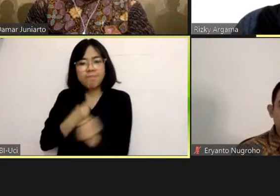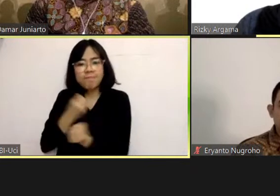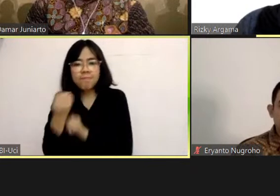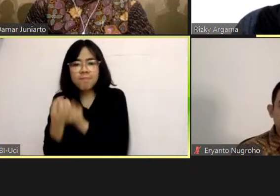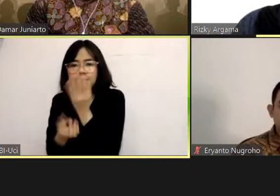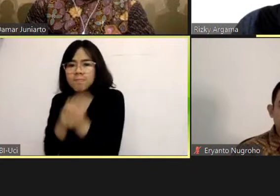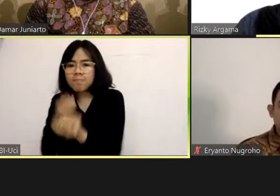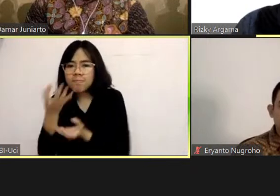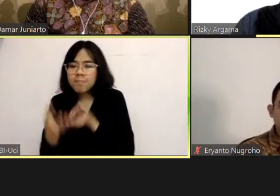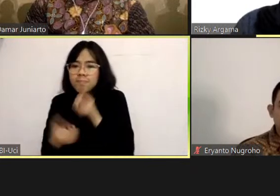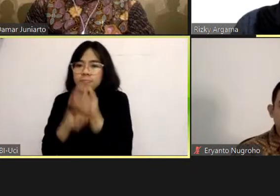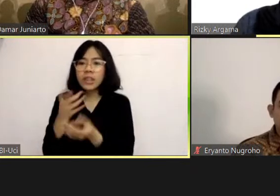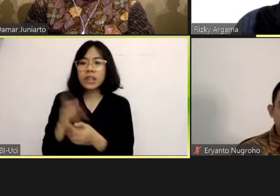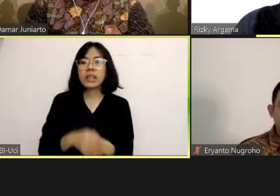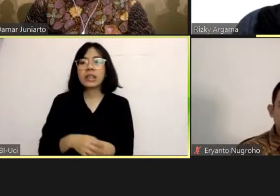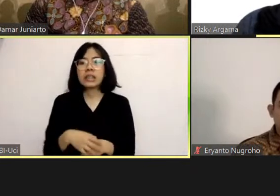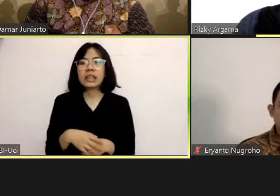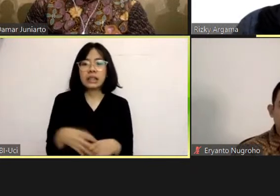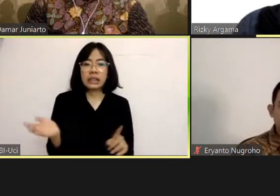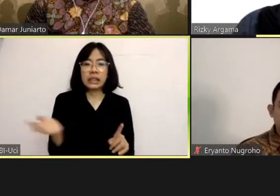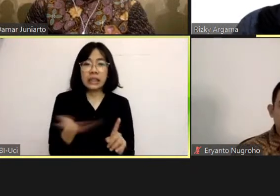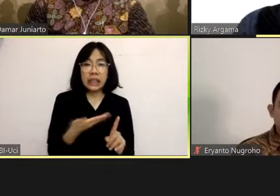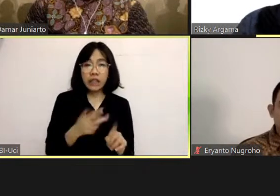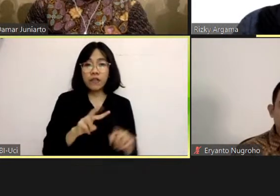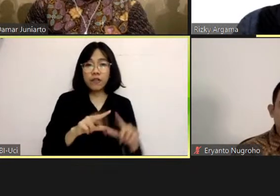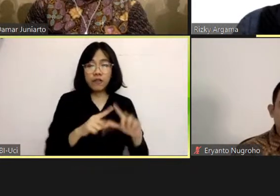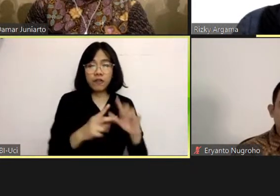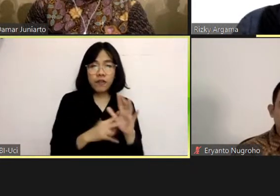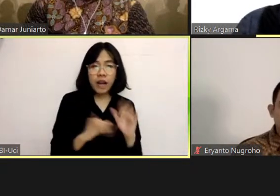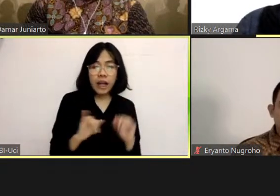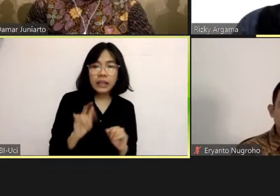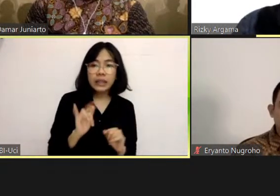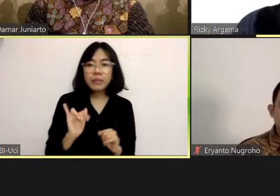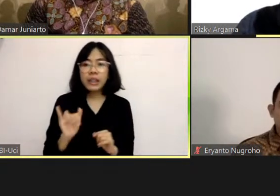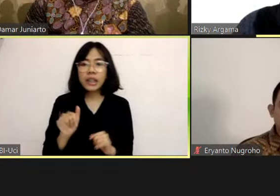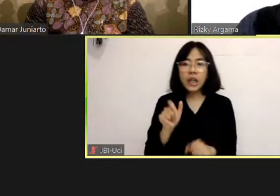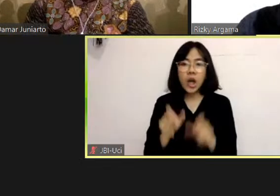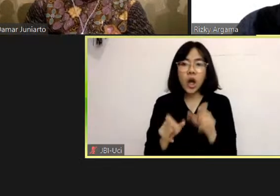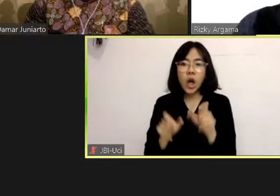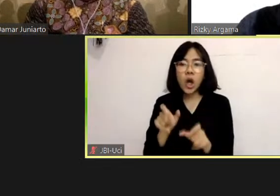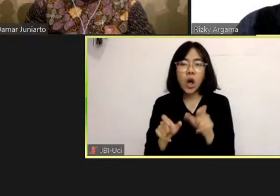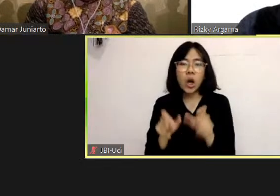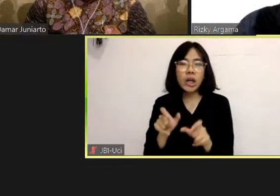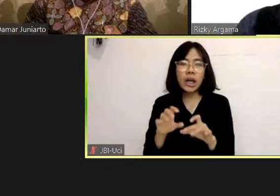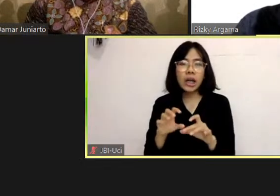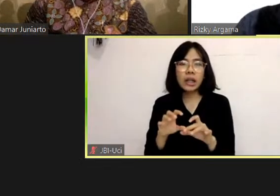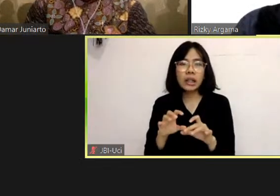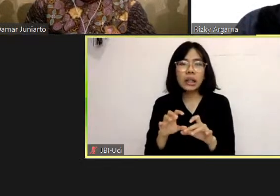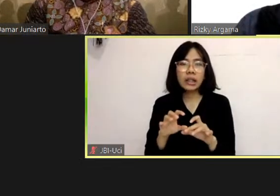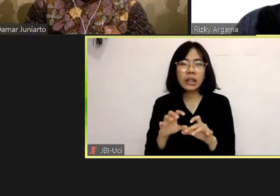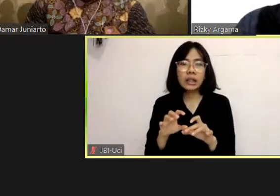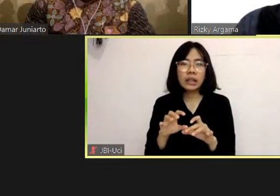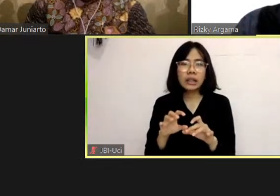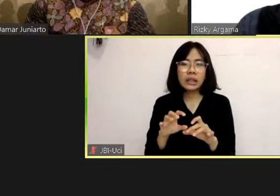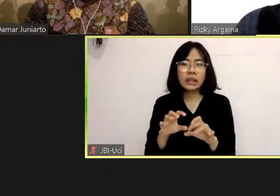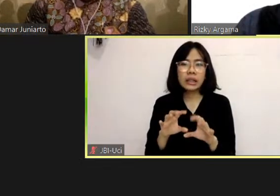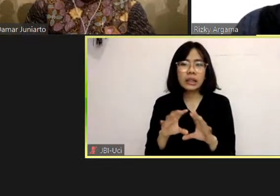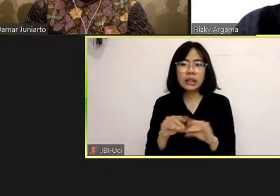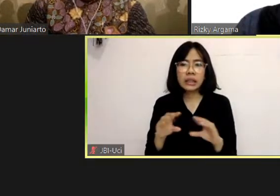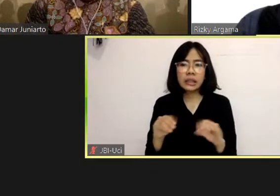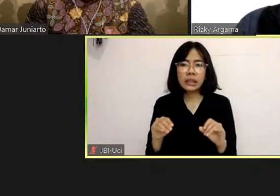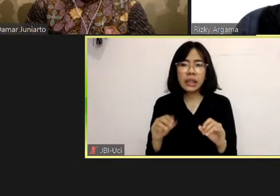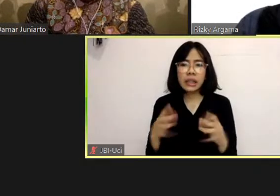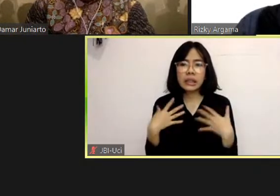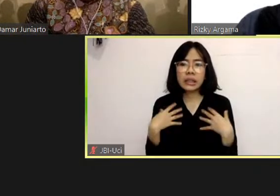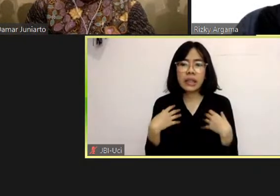jalanan selama ini menjalankan peran sebagai tenaga medis darurat dalam berbagai aksi demonstrasi di berbagai kota sejak tahun